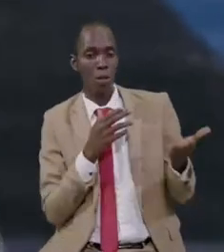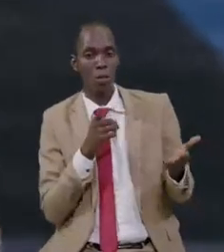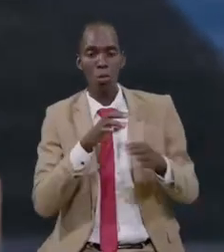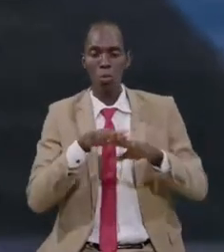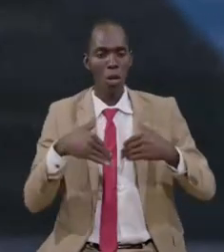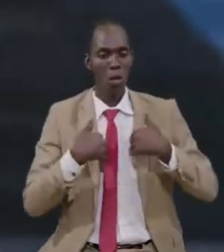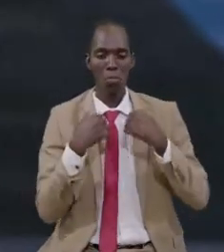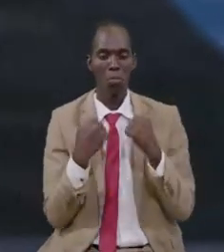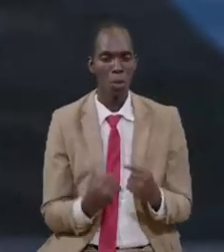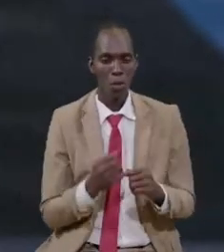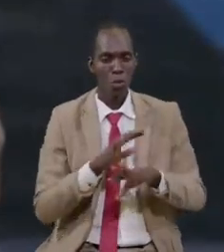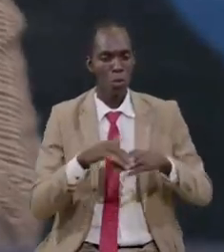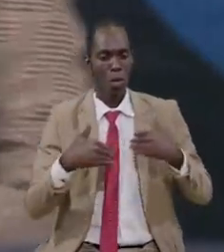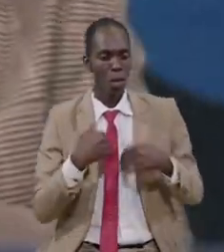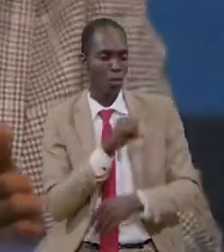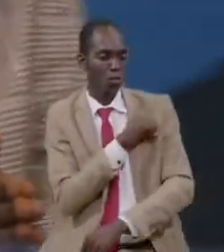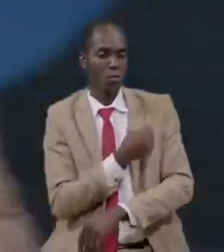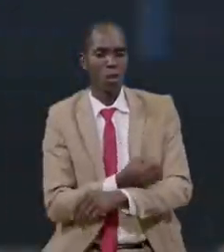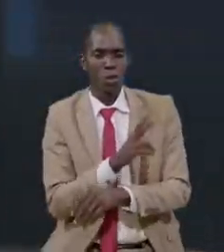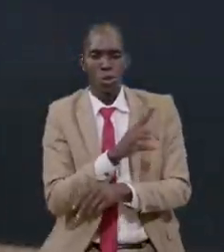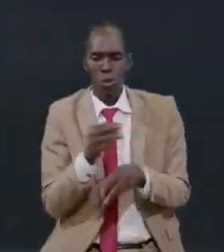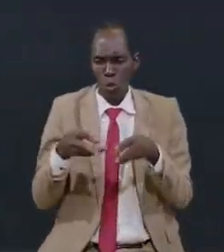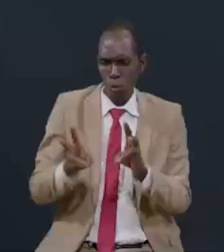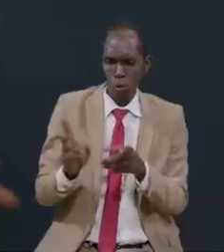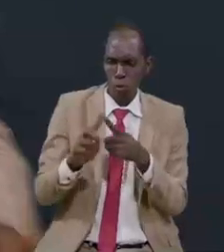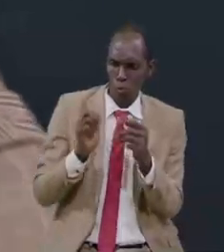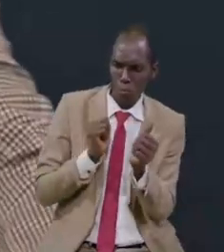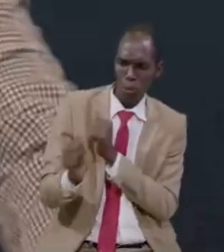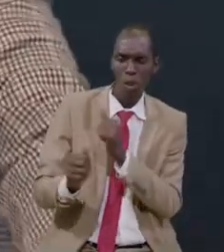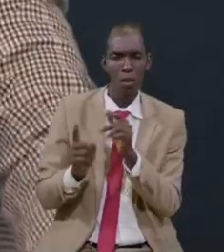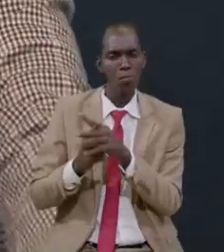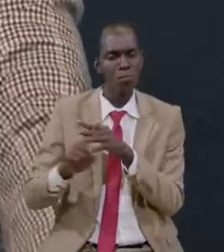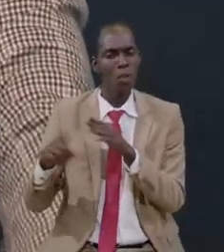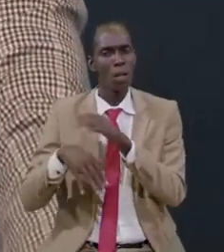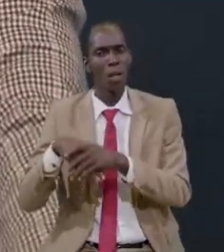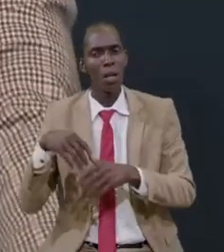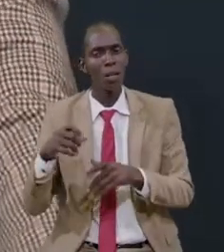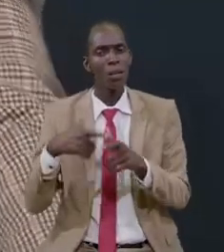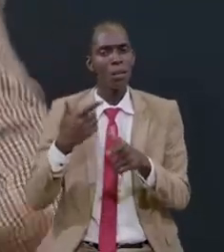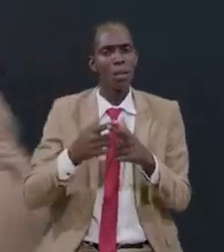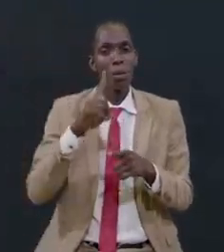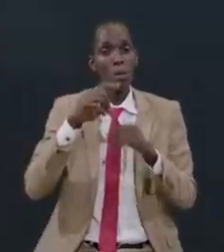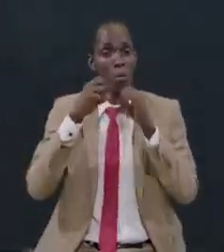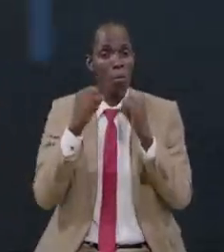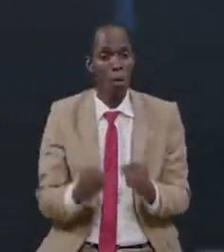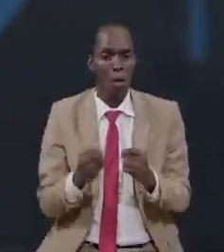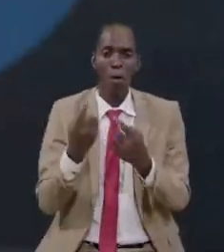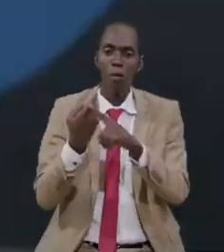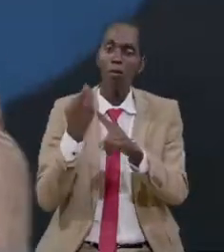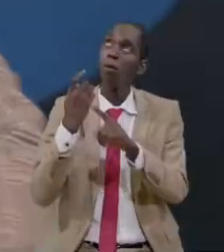n'avais aucun pouvoir, il n'y avait aucune porte ouverte pour t'en sortir. Et une puissance vient d'en